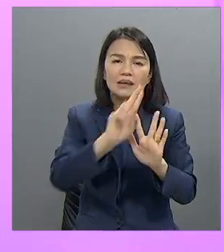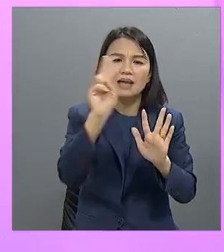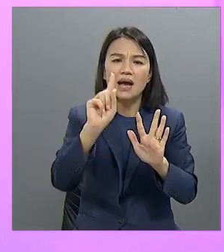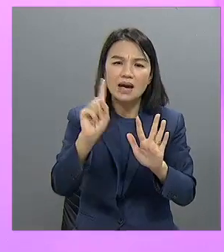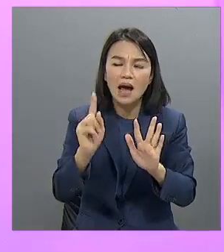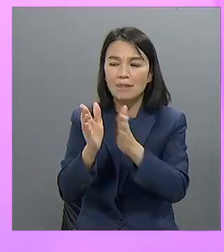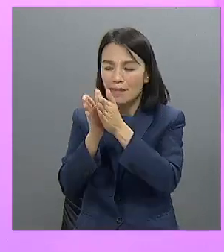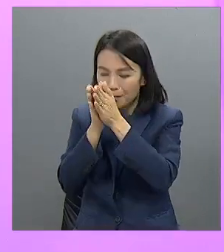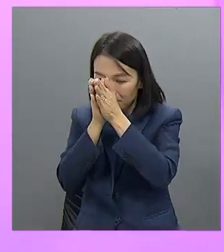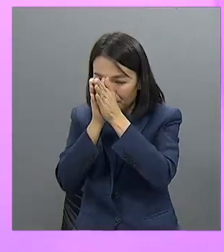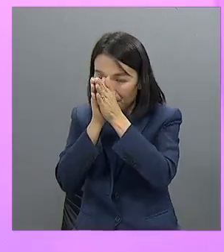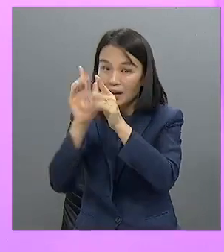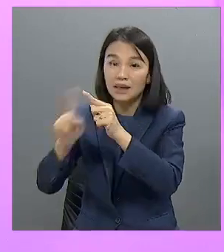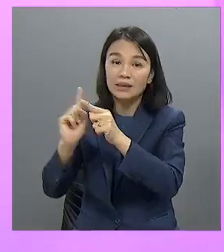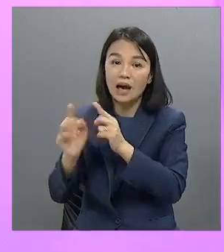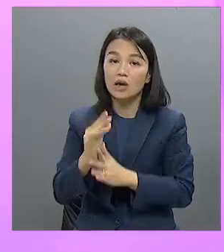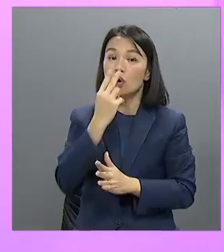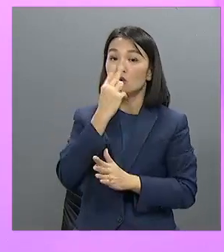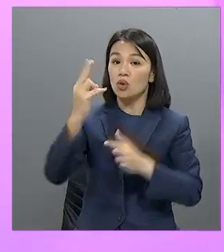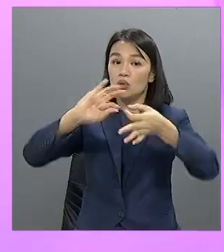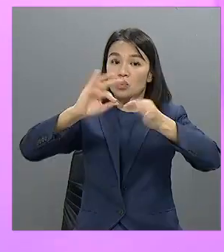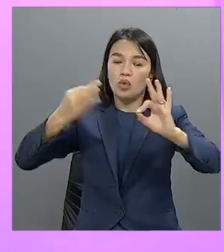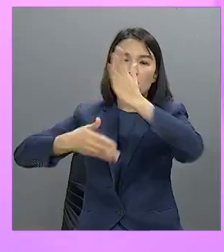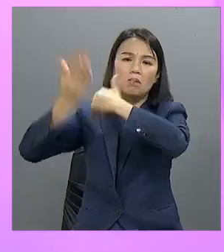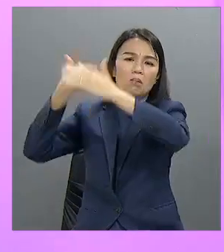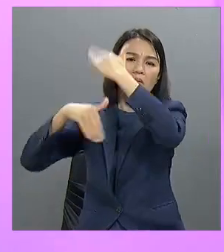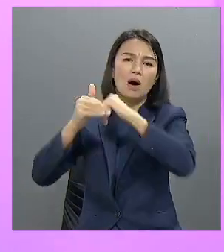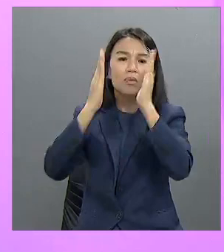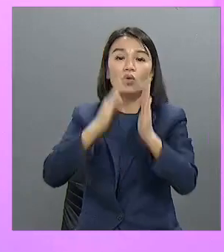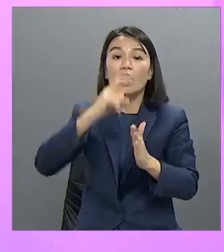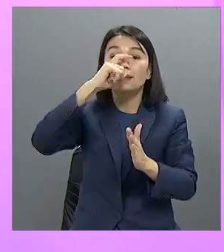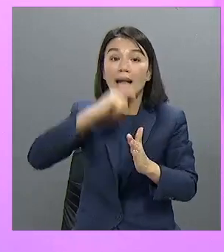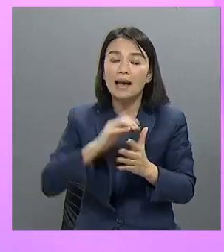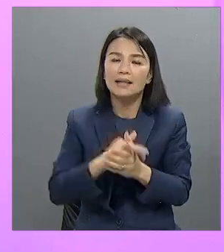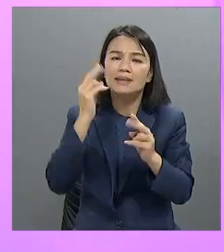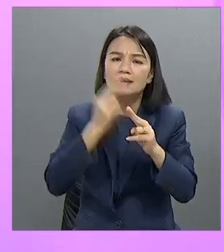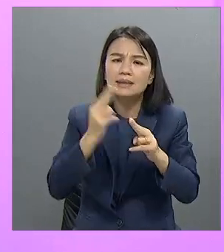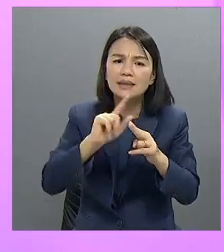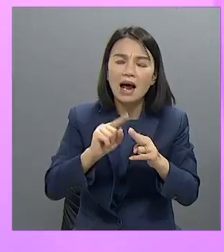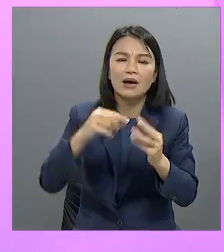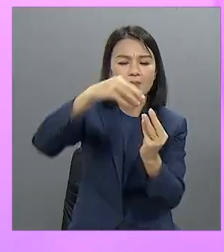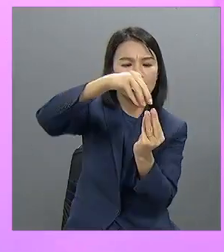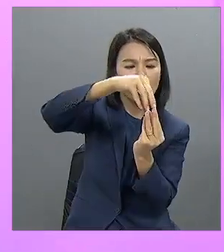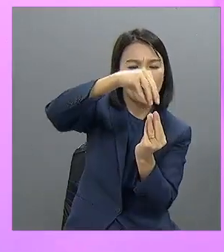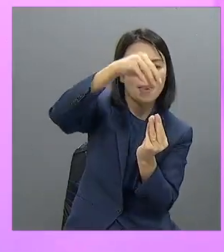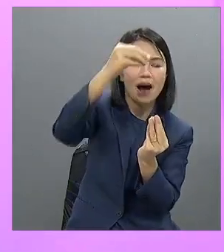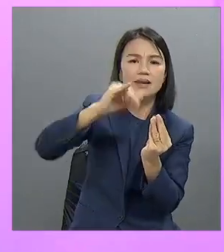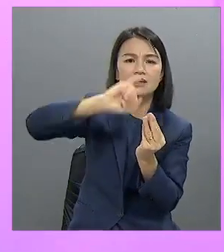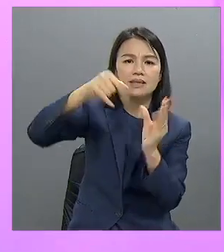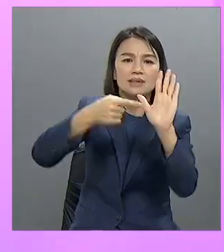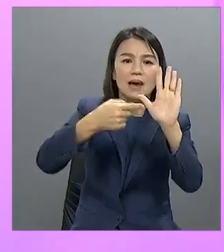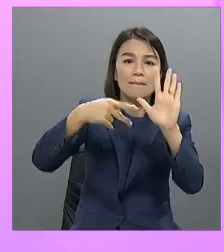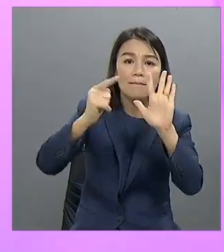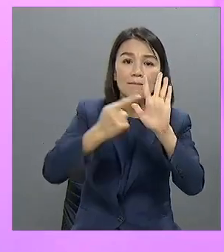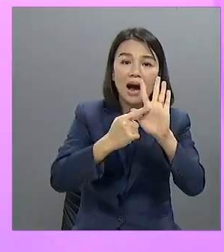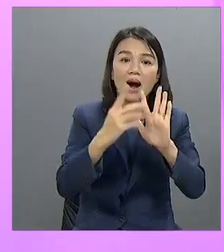มไปดูเรื่องราวของภูมิปัญญาคนไทยจำปาดองนะเขาบอกว่าแทนคำอวยพรที่มีนัยยะที่ว่าอยู่ต